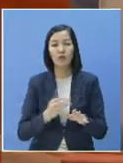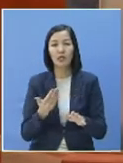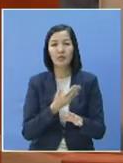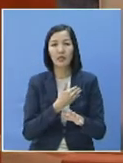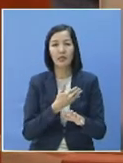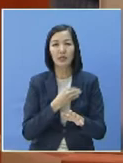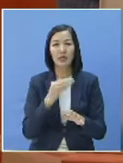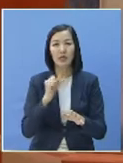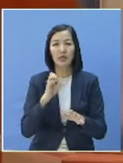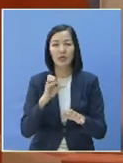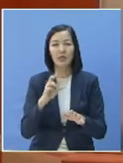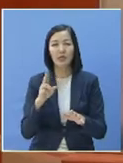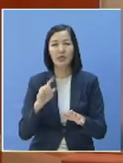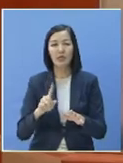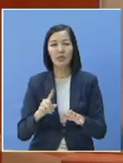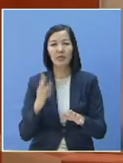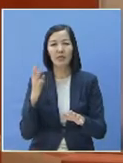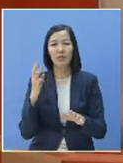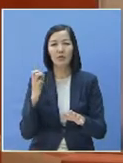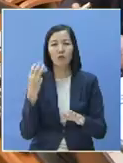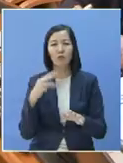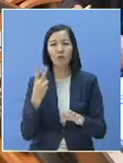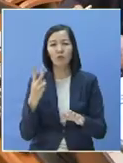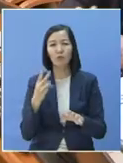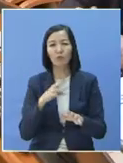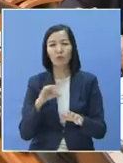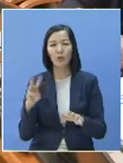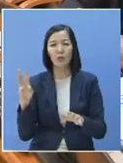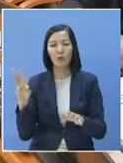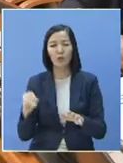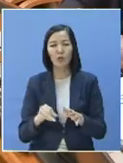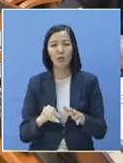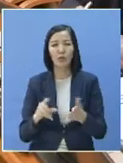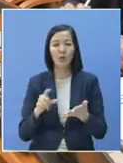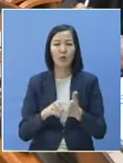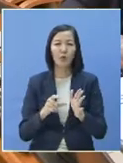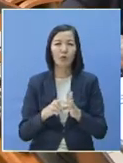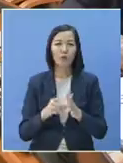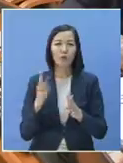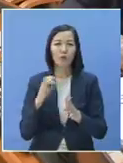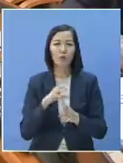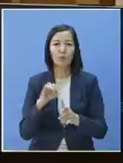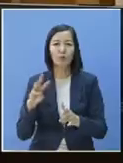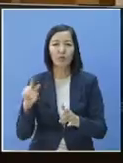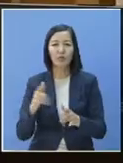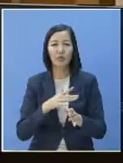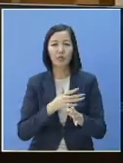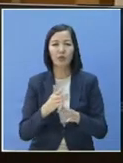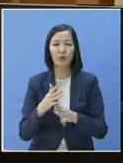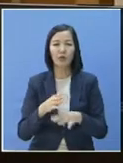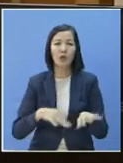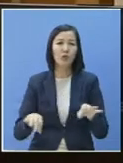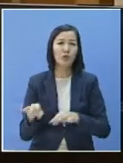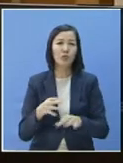жас кезет жобасына 253 миллион, құқық қорғау қол орталығын құру үшін 300 миллион теңге бөлінген. Жобалар